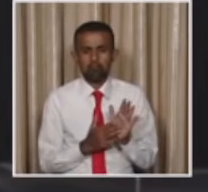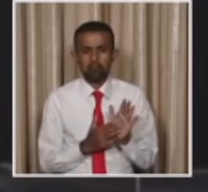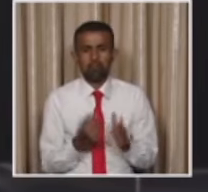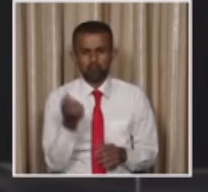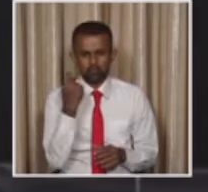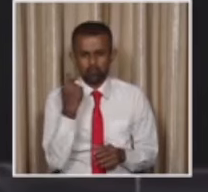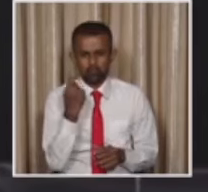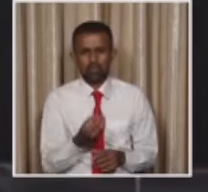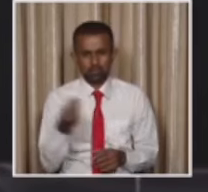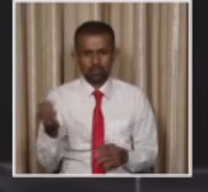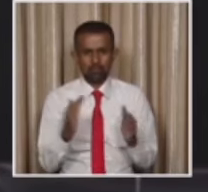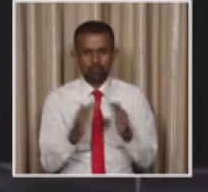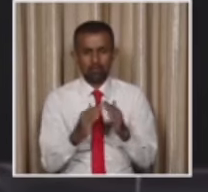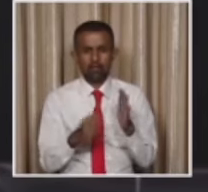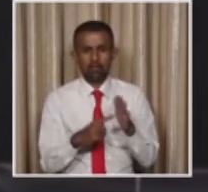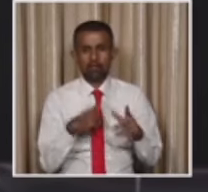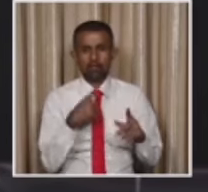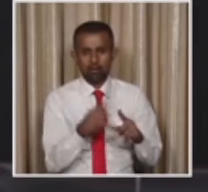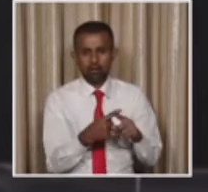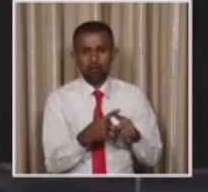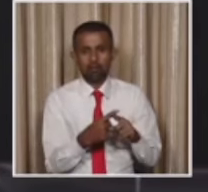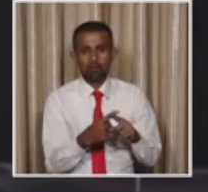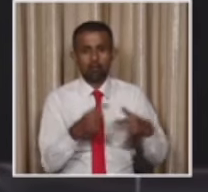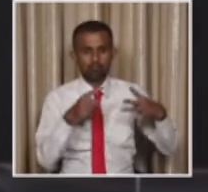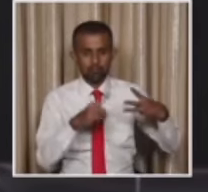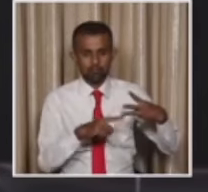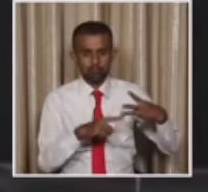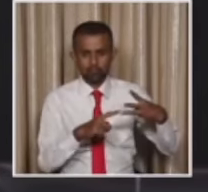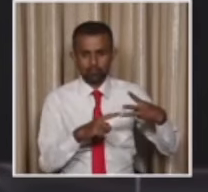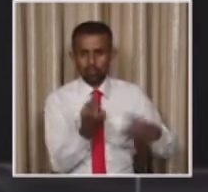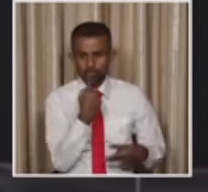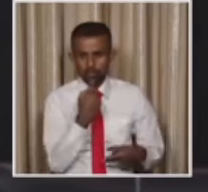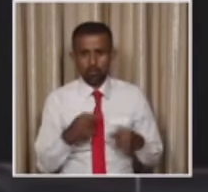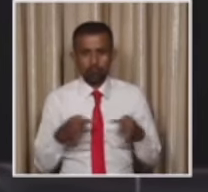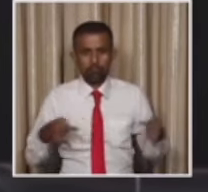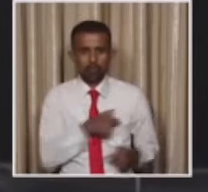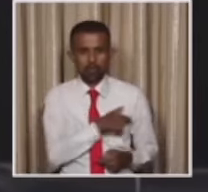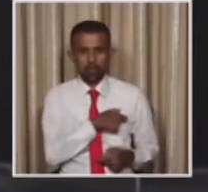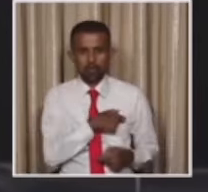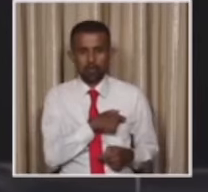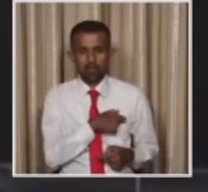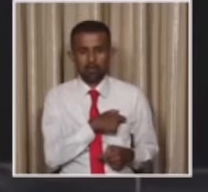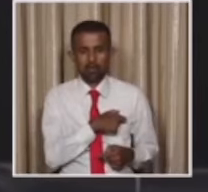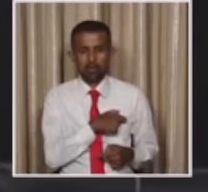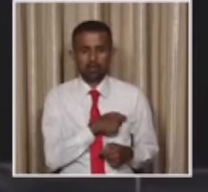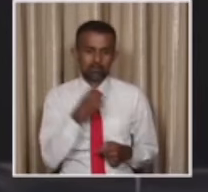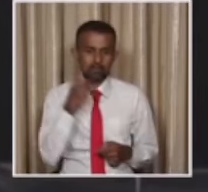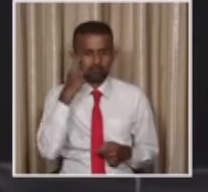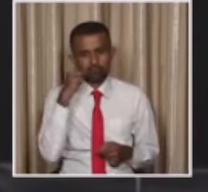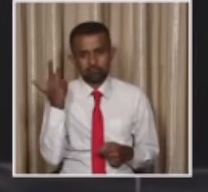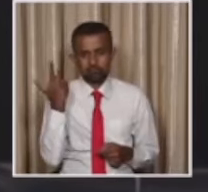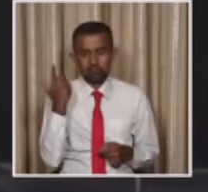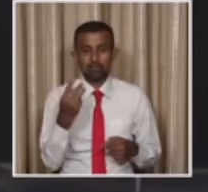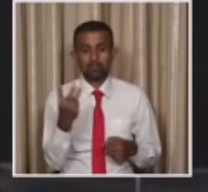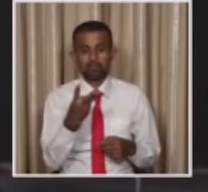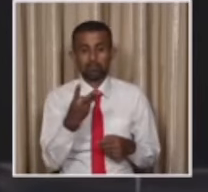කුලියට දෙන කිවල් ගැන බද්ද. ඒ බද්ද ගැන පන්දුව තුන්වෙනිව දැම්මා. අපේ විපක්ෂ නායකතුමා බොහොම අනේ මන් දන්නේ ඒ